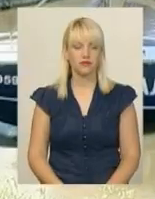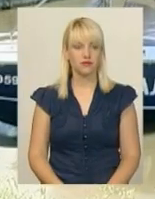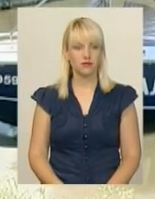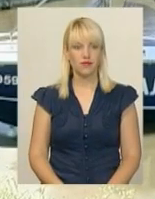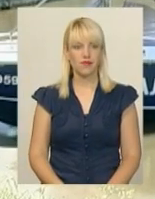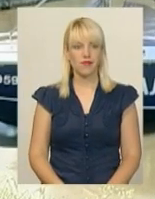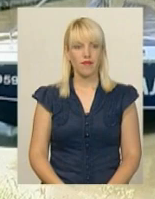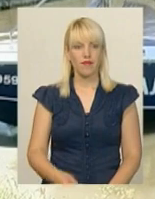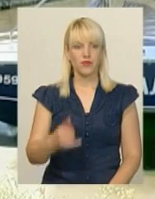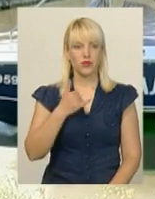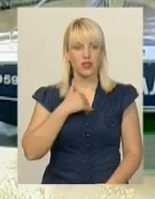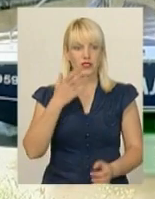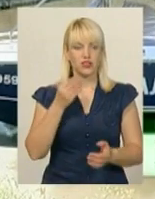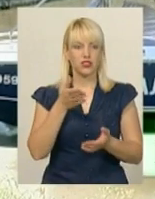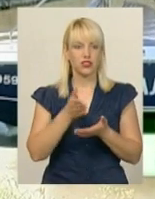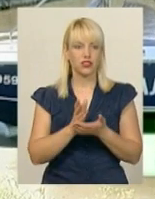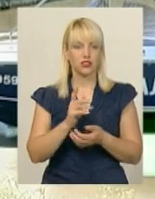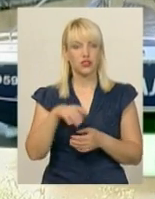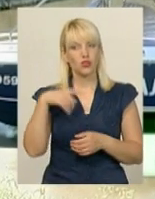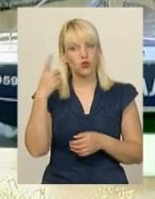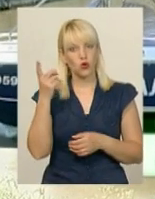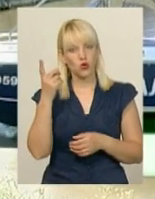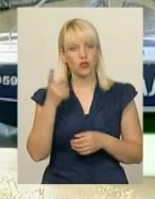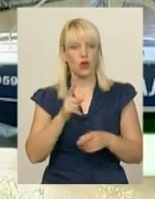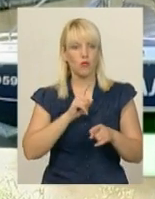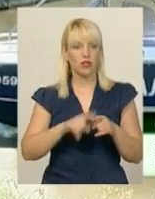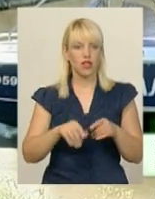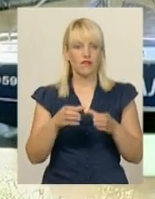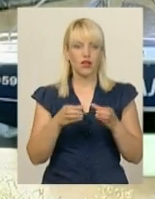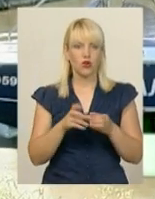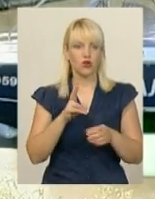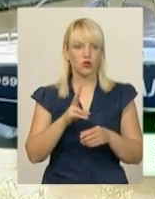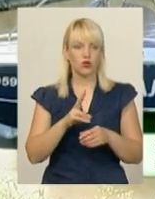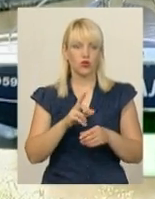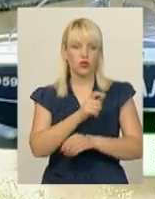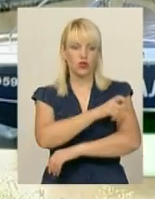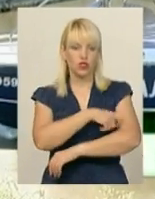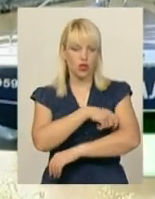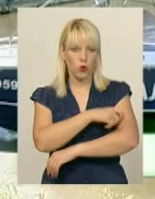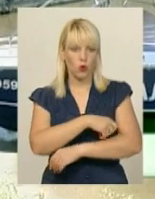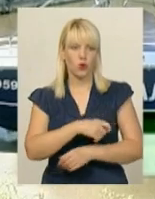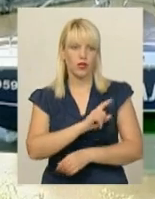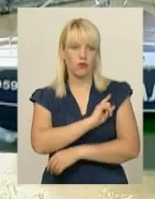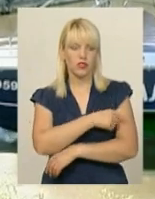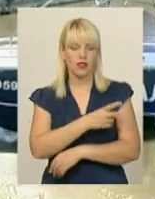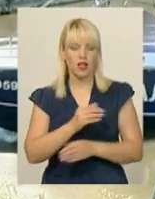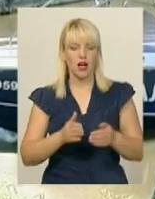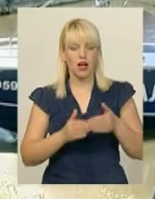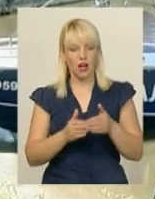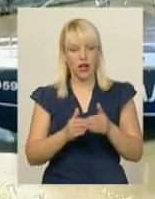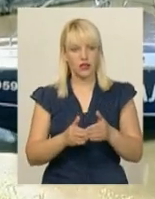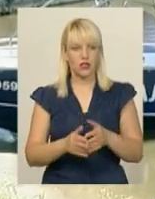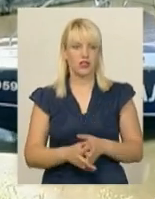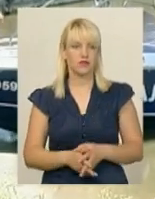І в нас ще є з тої сторони оперативна група, яка чергує постійно на катері або на